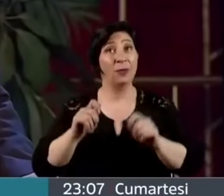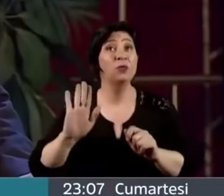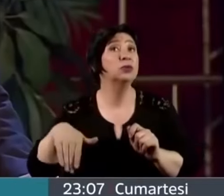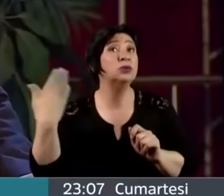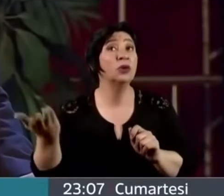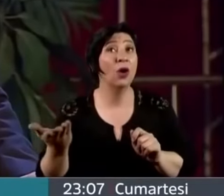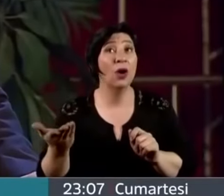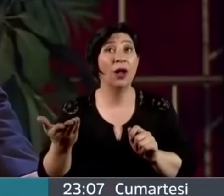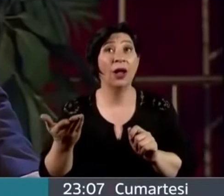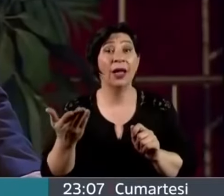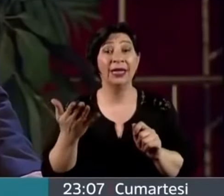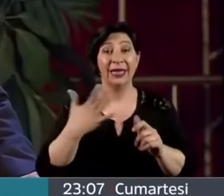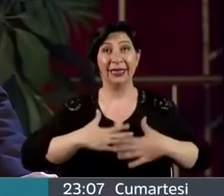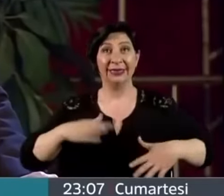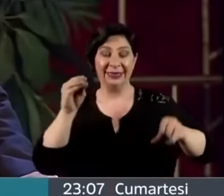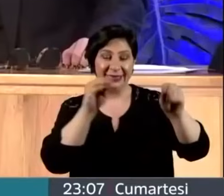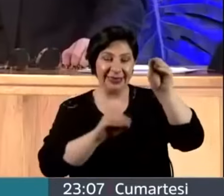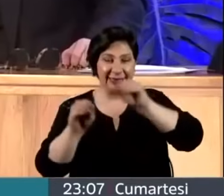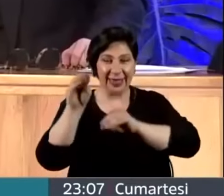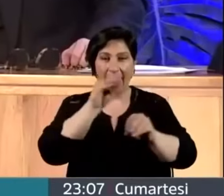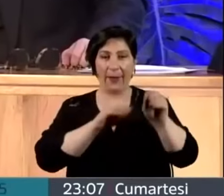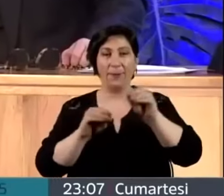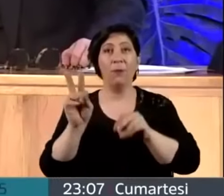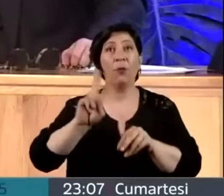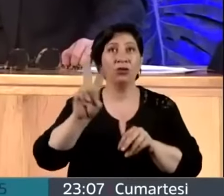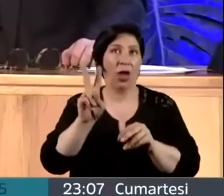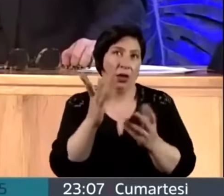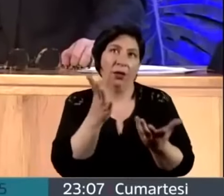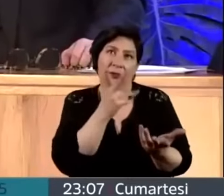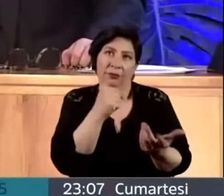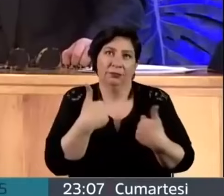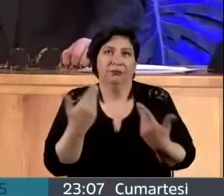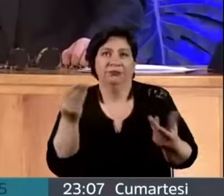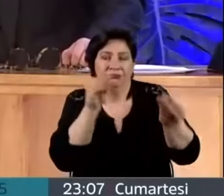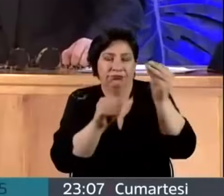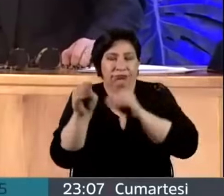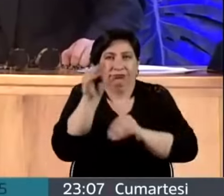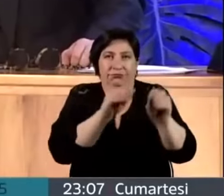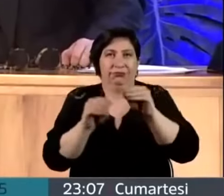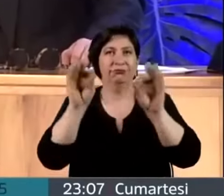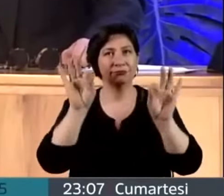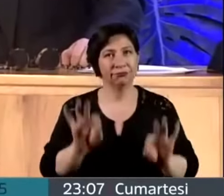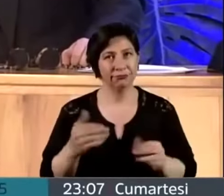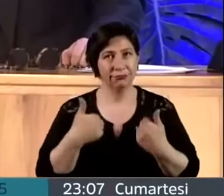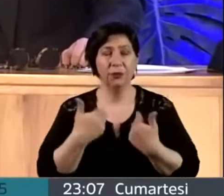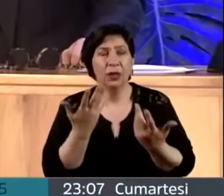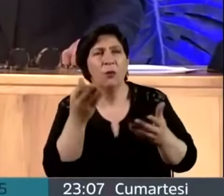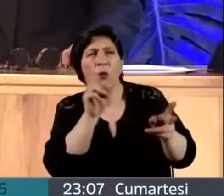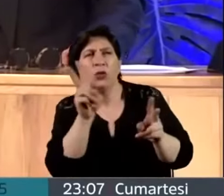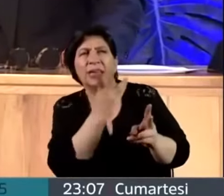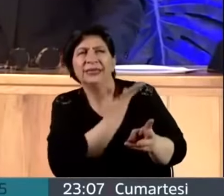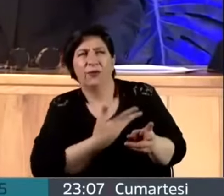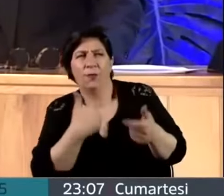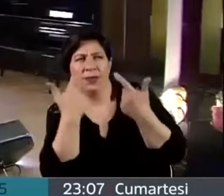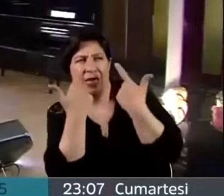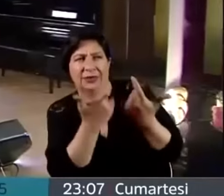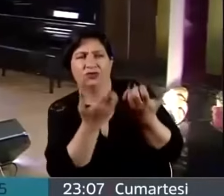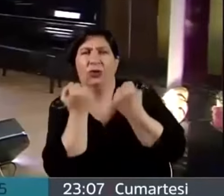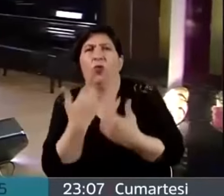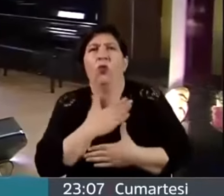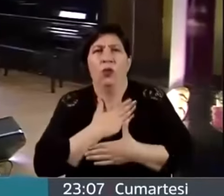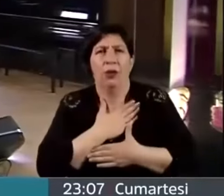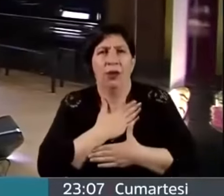Sonra tasarımları da başladım. Modadan zaten her zaman da dikkatim çekiyordu ve